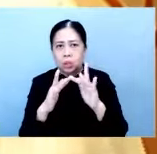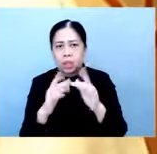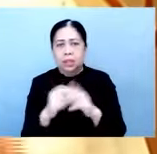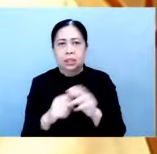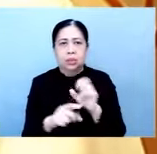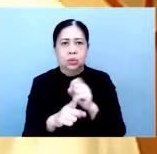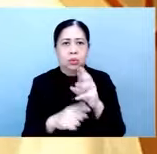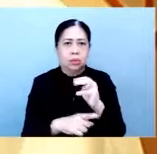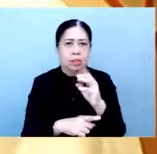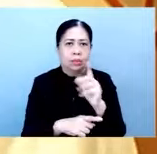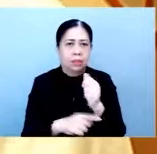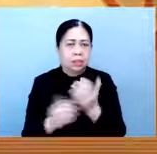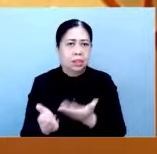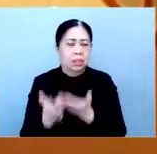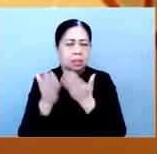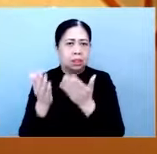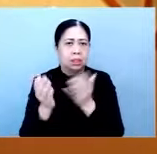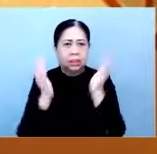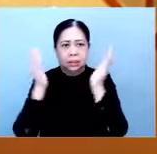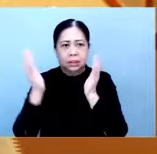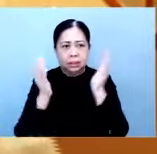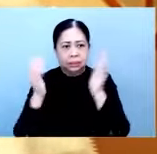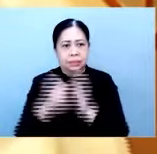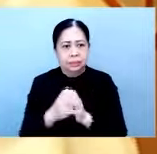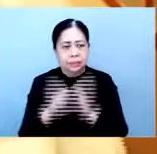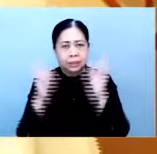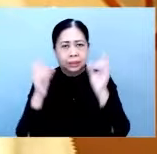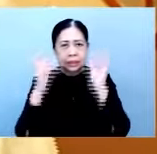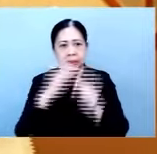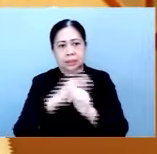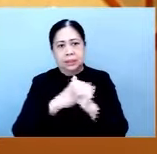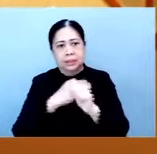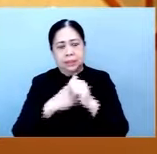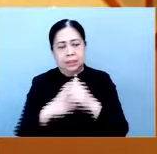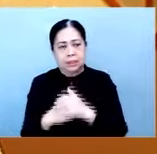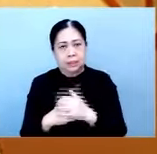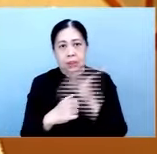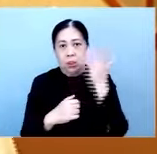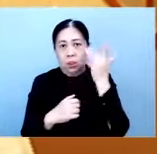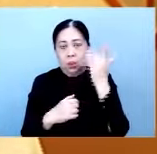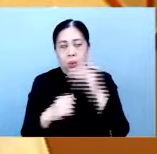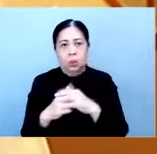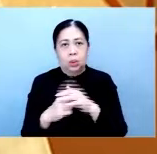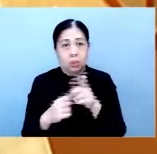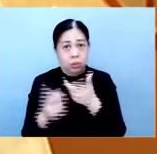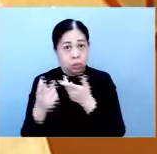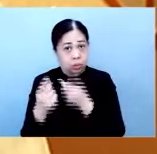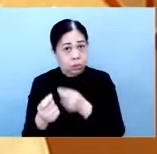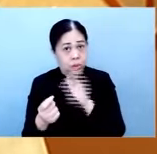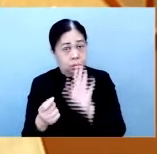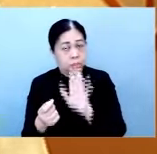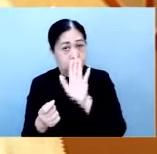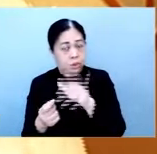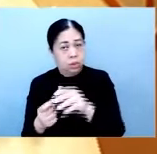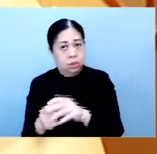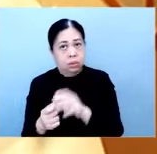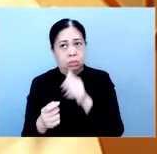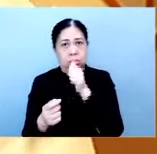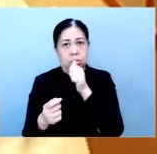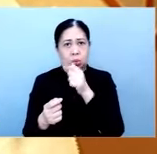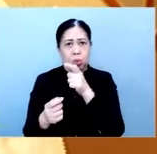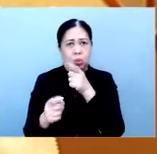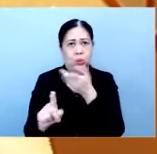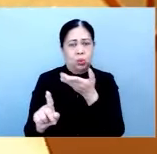social media, nag-aalok po sila ng serbisyo. Delikado po yon, sapagkat ipagkakatiwala po ninyo sa hindi nyo po